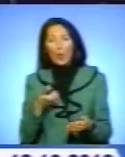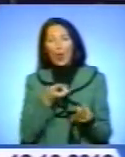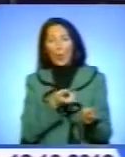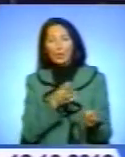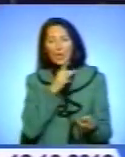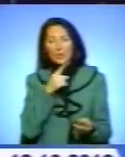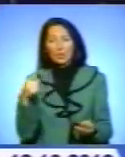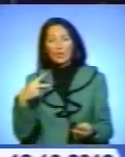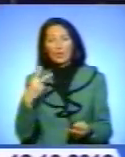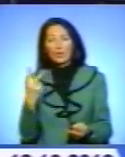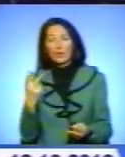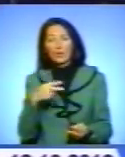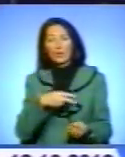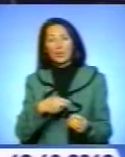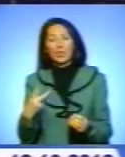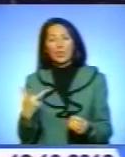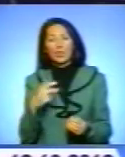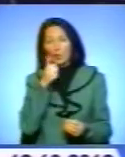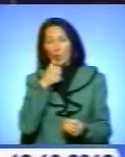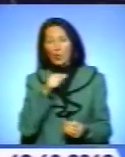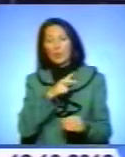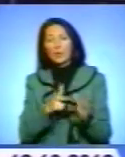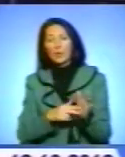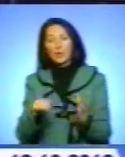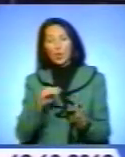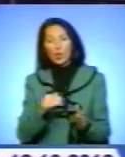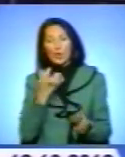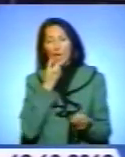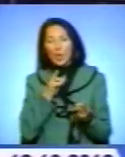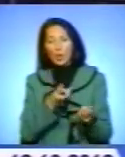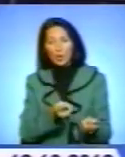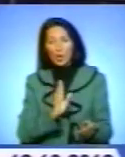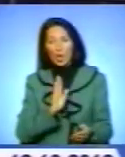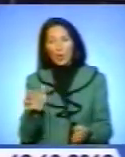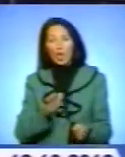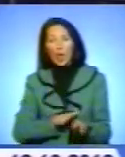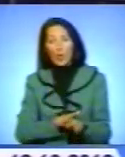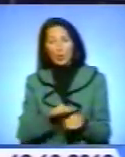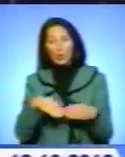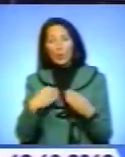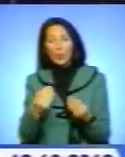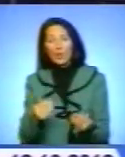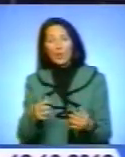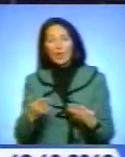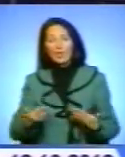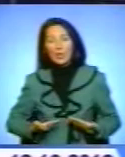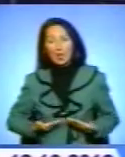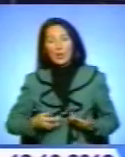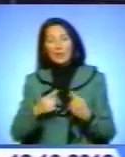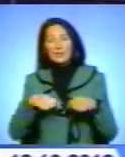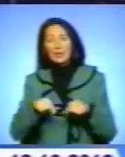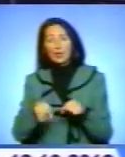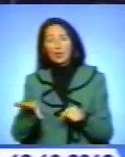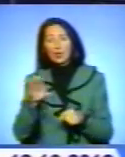2012-13 року. З 18 жовтня теплопостачання буде повністю подано в житловий сектор, у всі